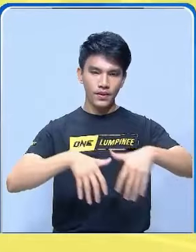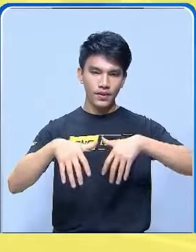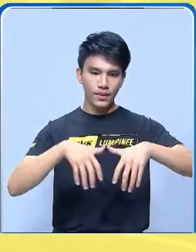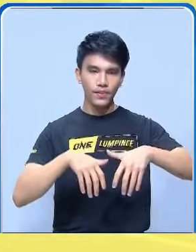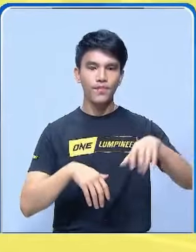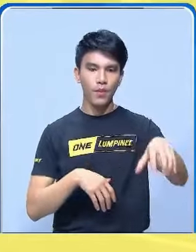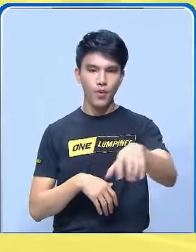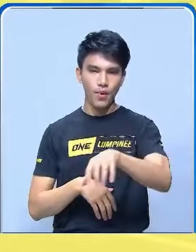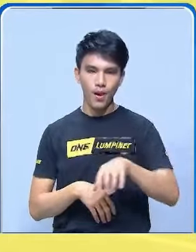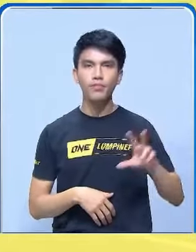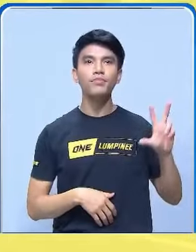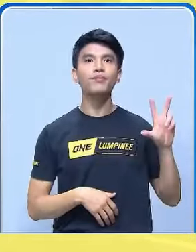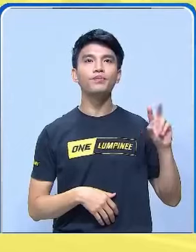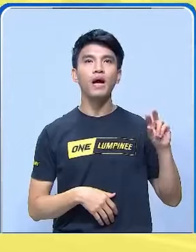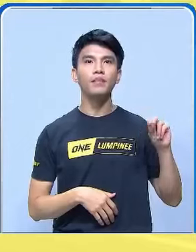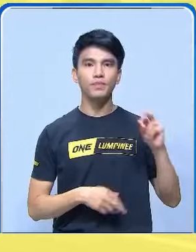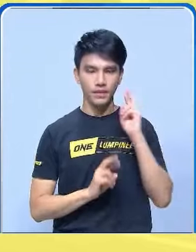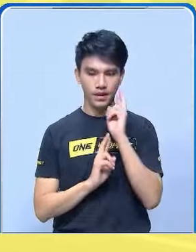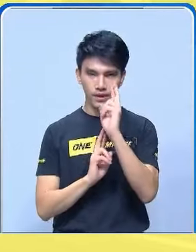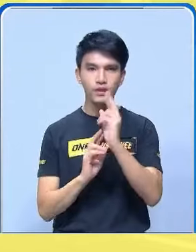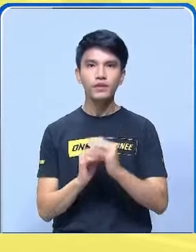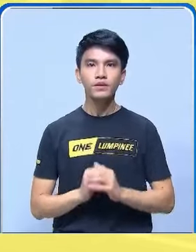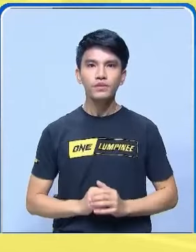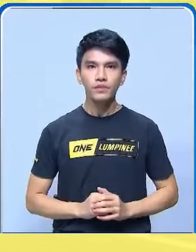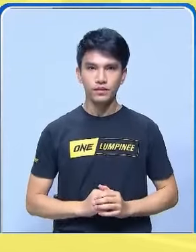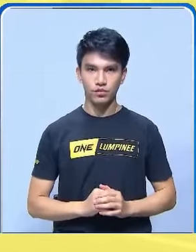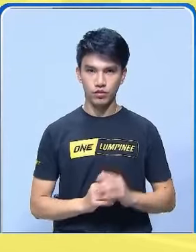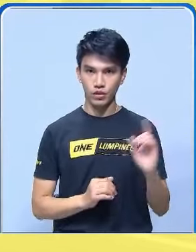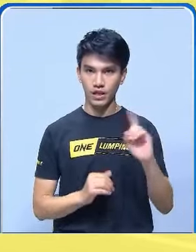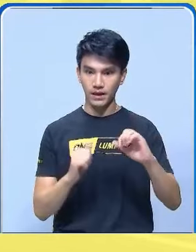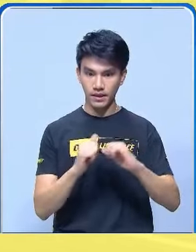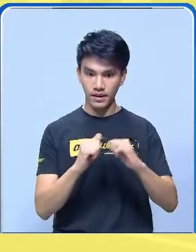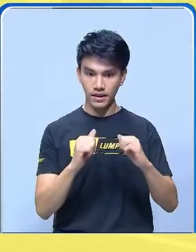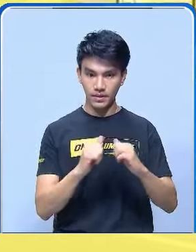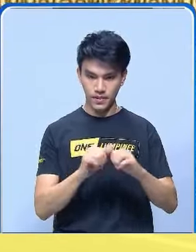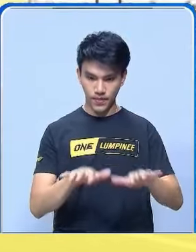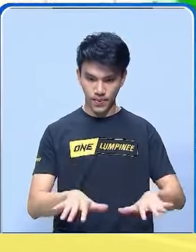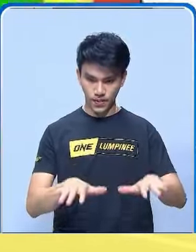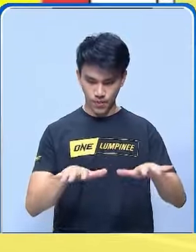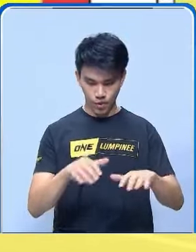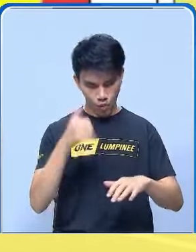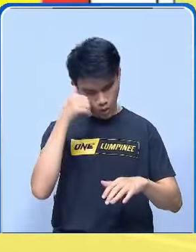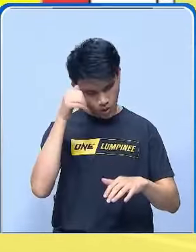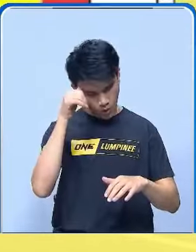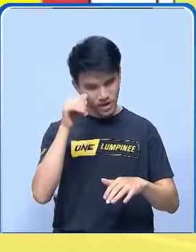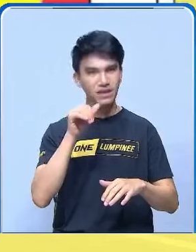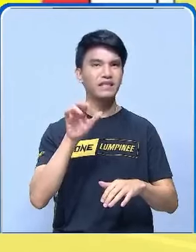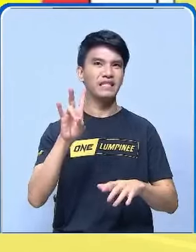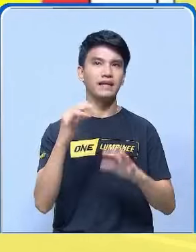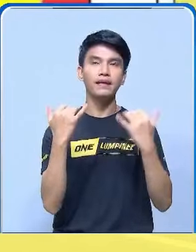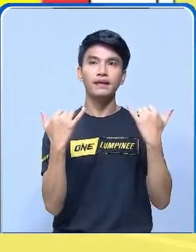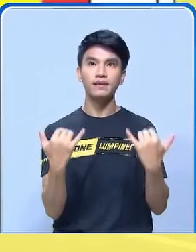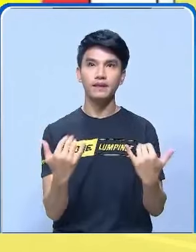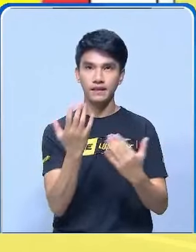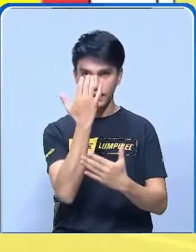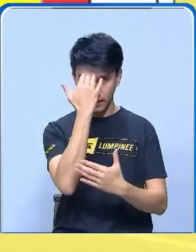ลิ่งและก็พื้นที่ลุ่มต่ำนอกคันกั้นน้ำนะครับแล้วบอกว่าจะได้ผลกระทบในช่วง 1-7 วันนี้ครับเพราะว่าเขื่อนเจ้าพระย